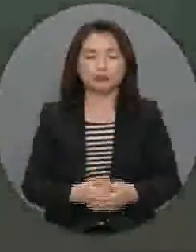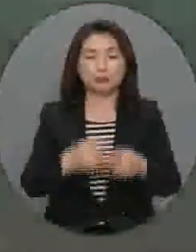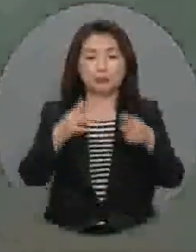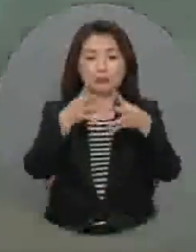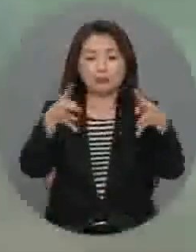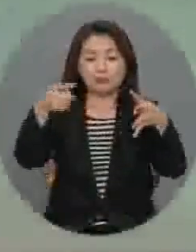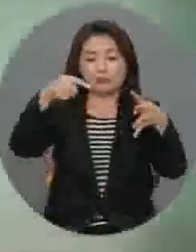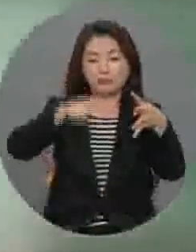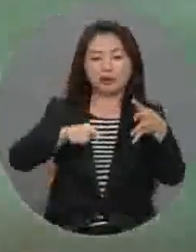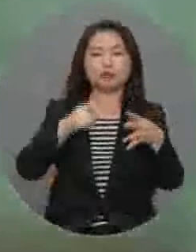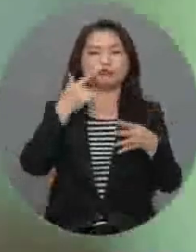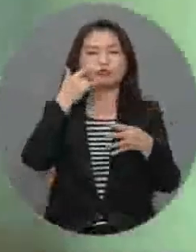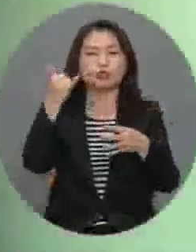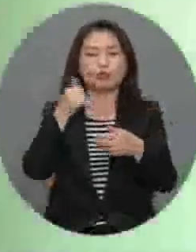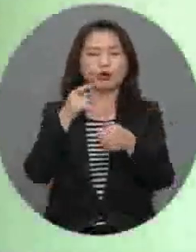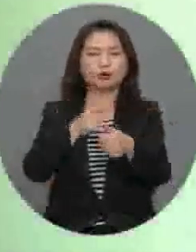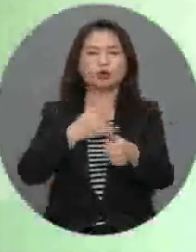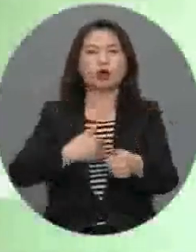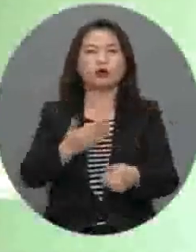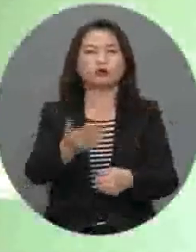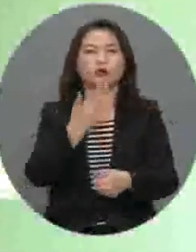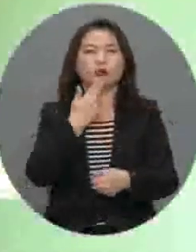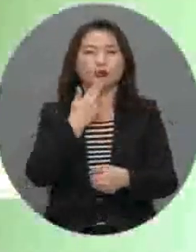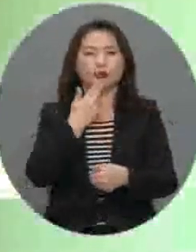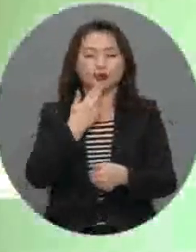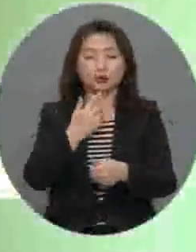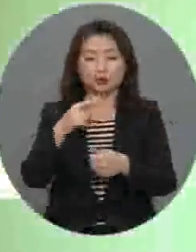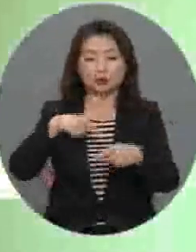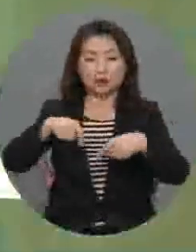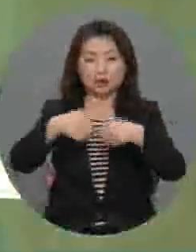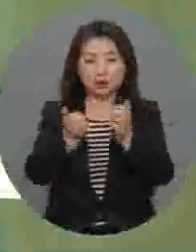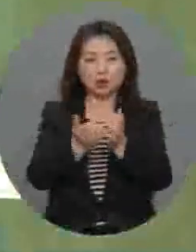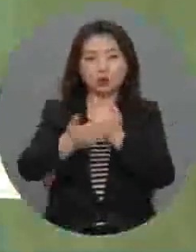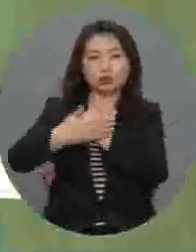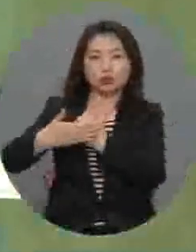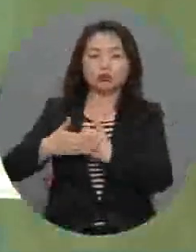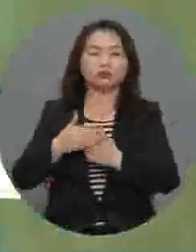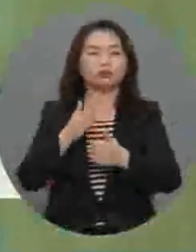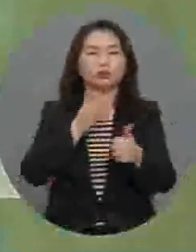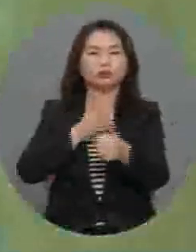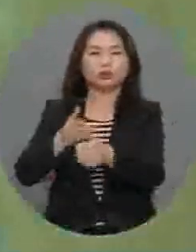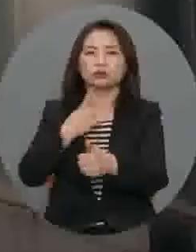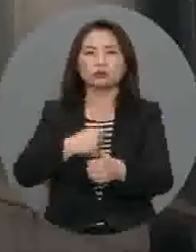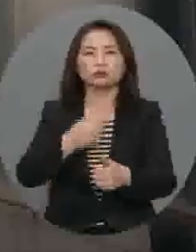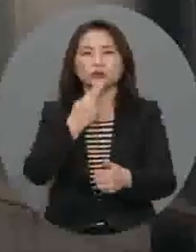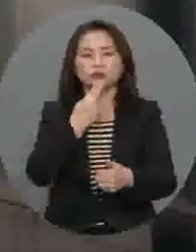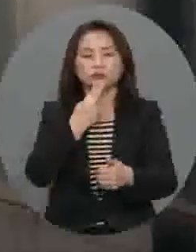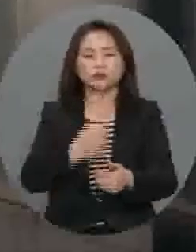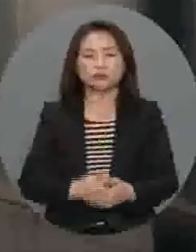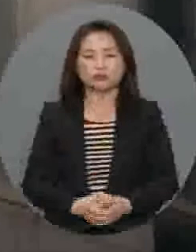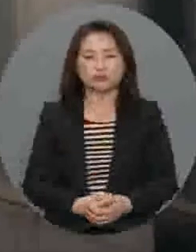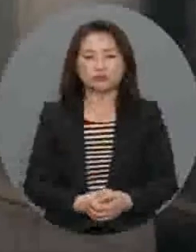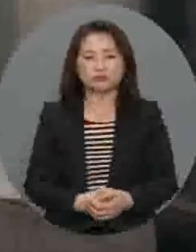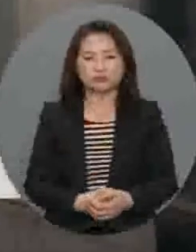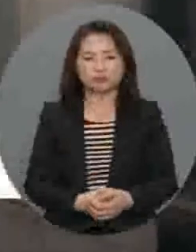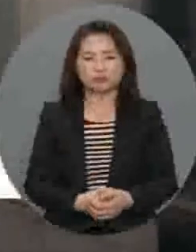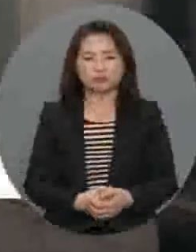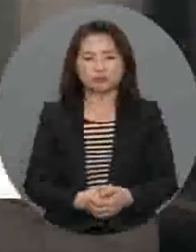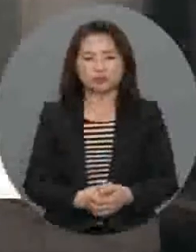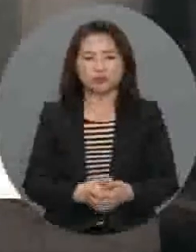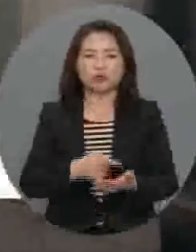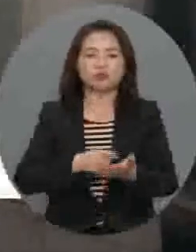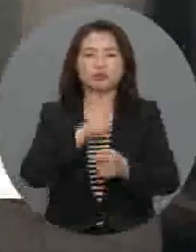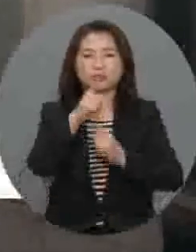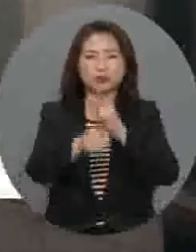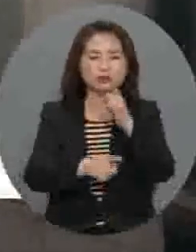바로 아래층에 살던 부모에게조차 알리지 않았고 지자체에 도움을 요청한 적도 없습니다. 저희 따로